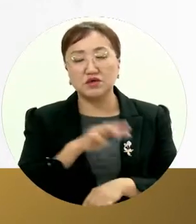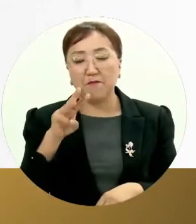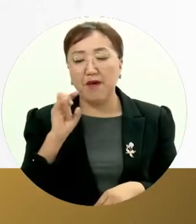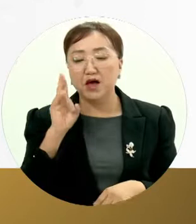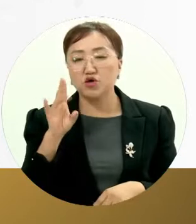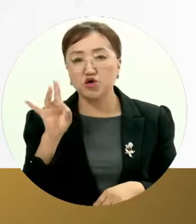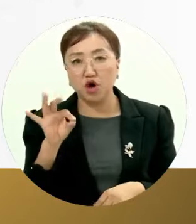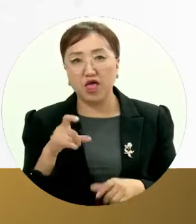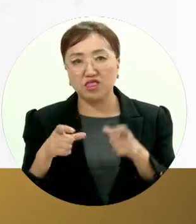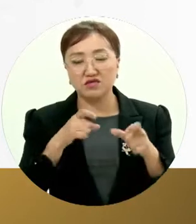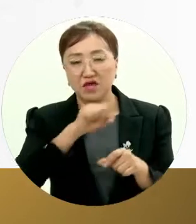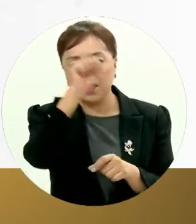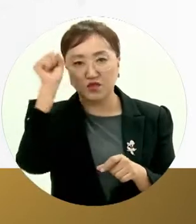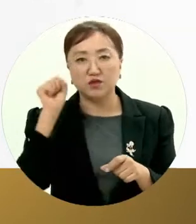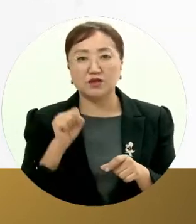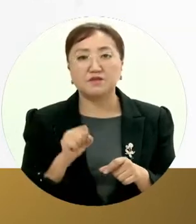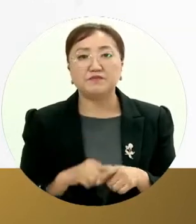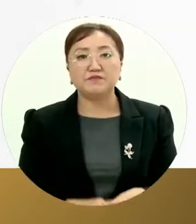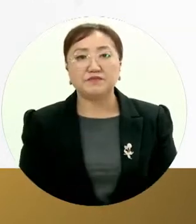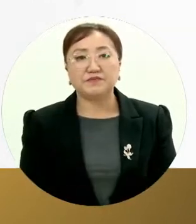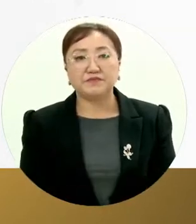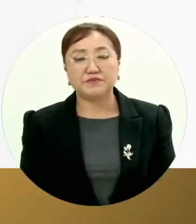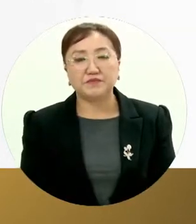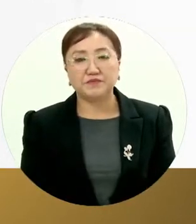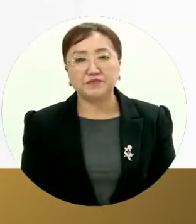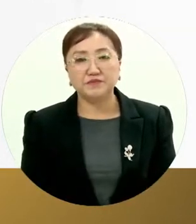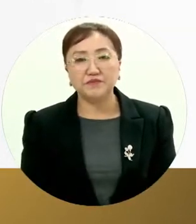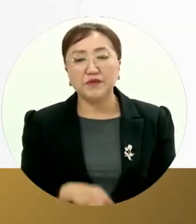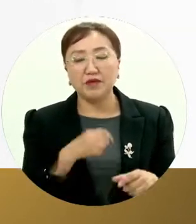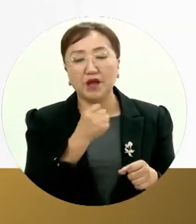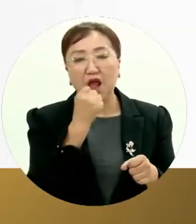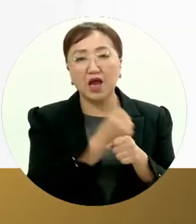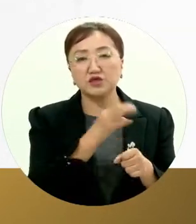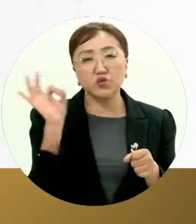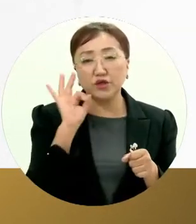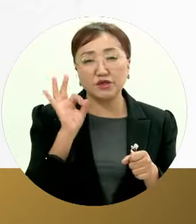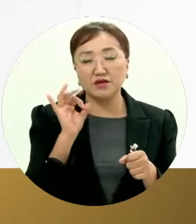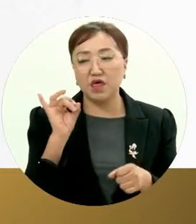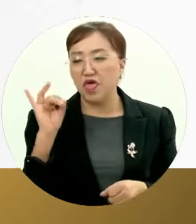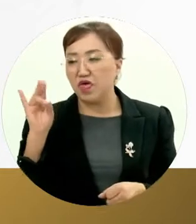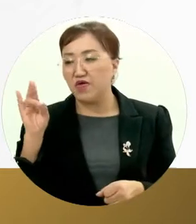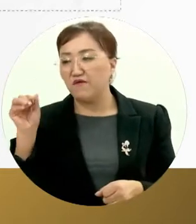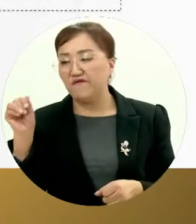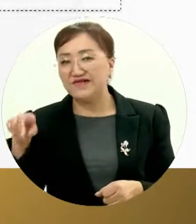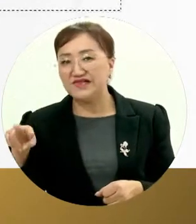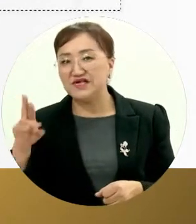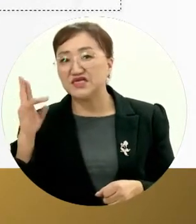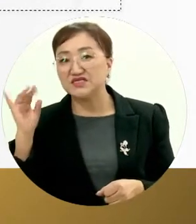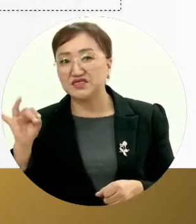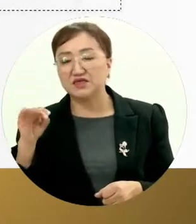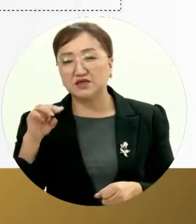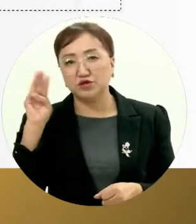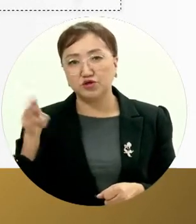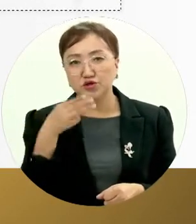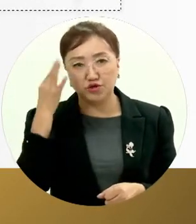эдийн засгийн асуудлууд. За макро эдийн засгийн асуудлууд дотор ажилгүйдэл ба инфляцийг тодорхойлон авч